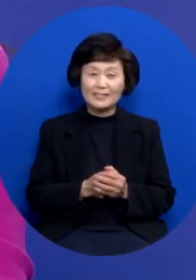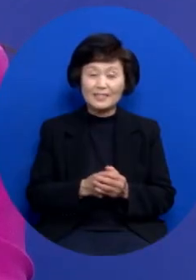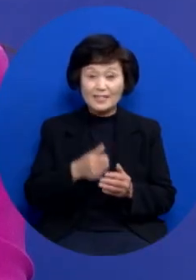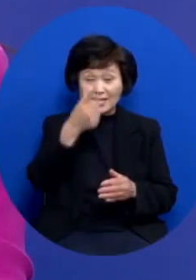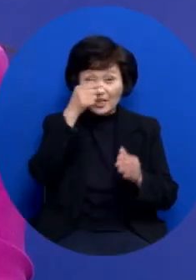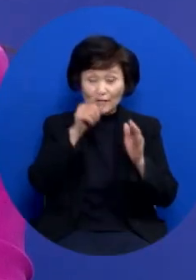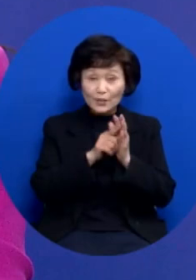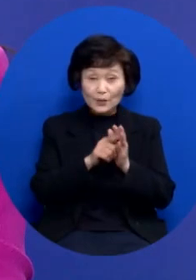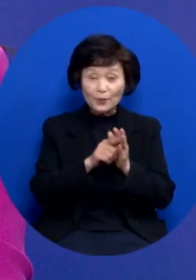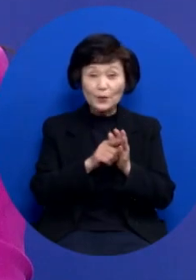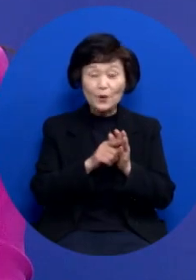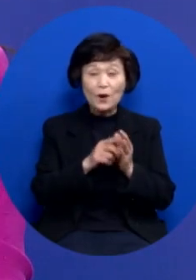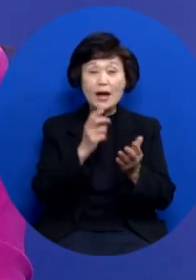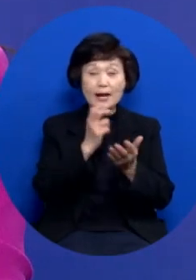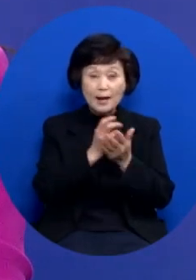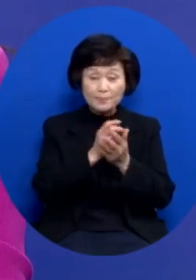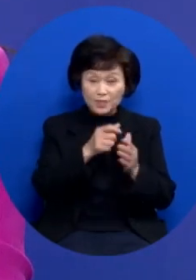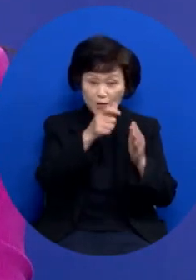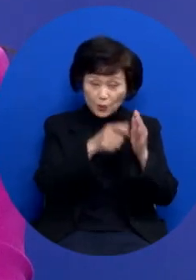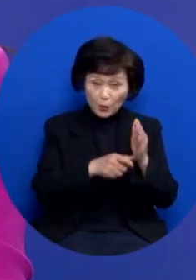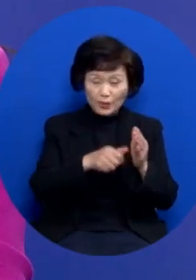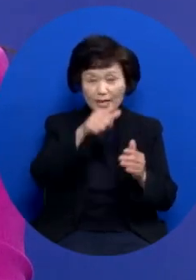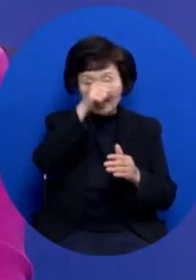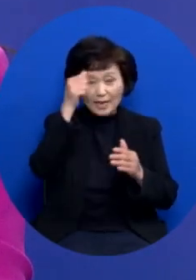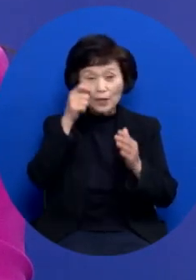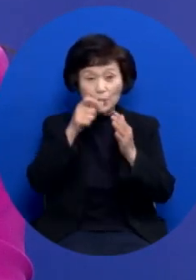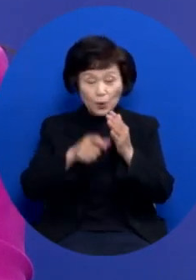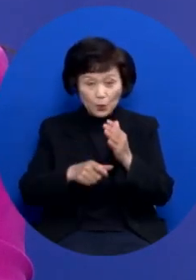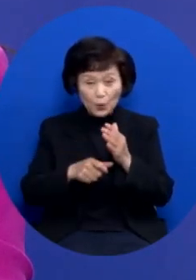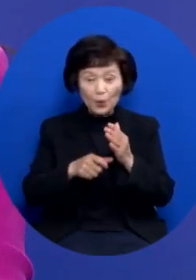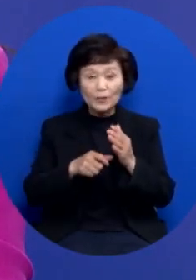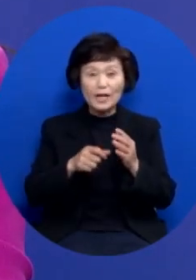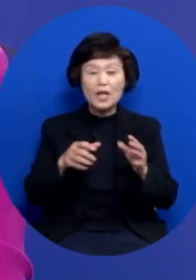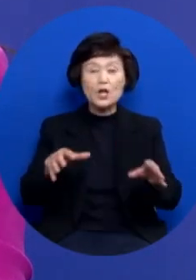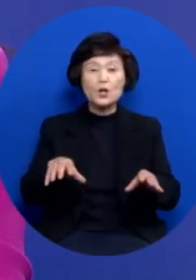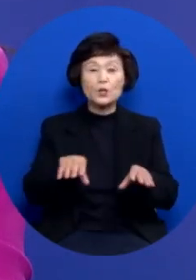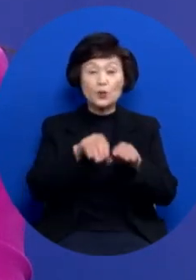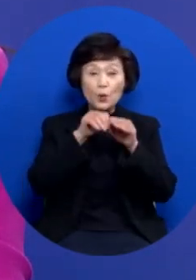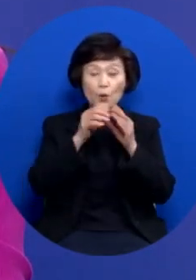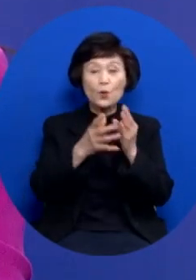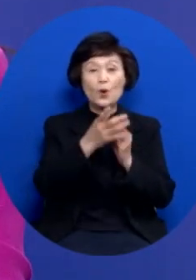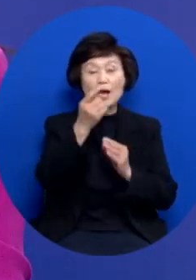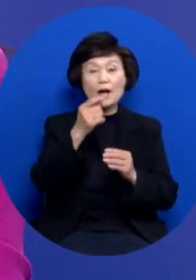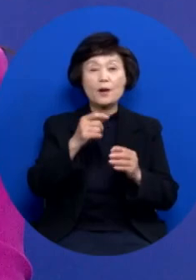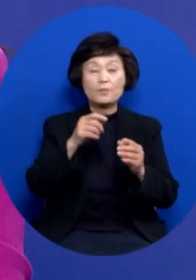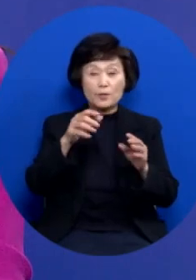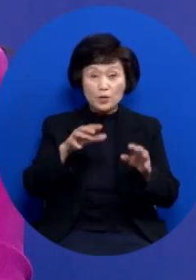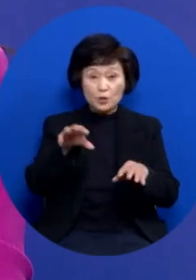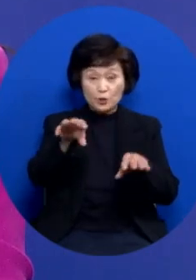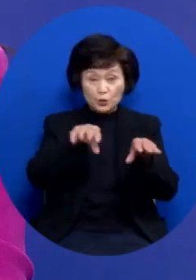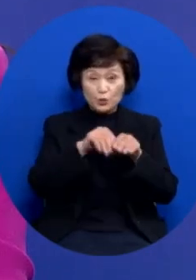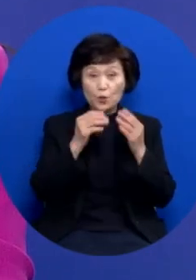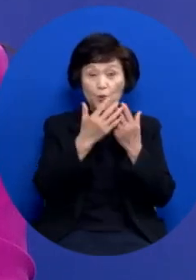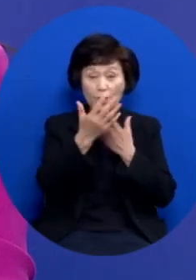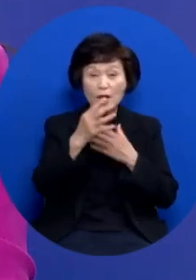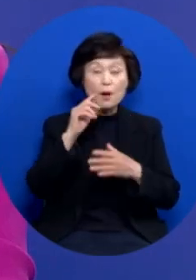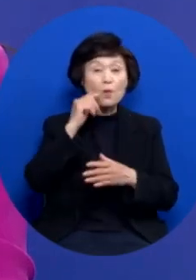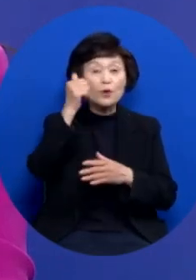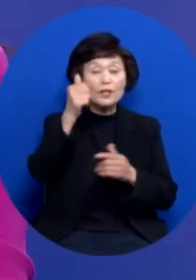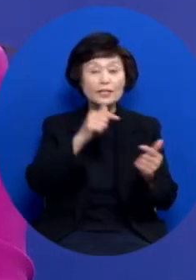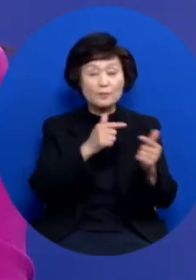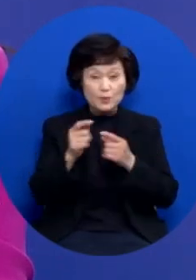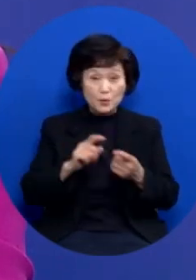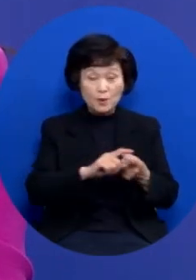기독교 대한감리회와 한국기독교장로회, 대한예수교장로회 통합총회 목회자들로 구성된 차별금지법